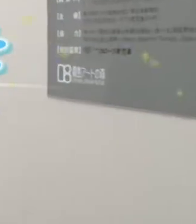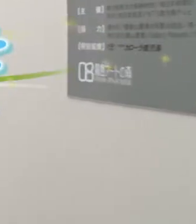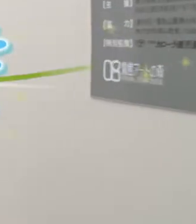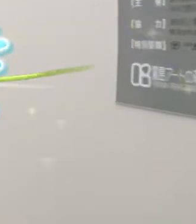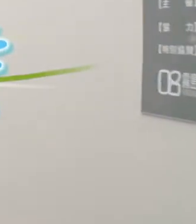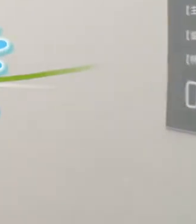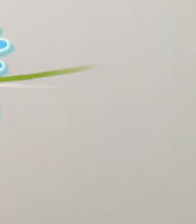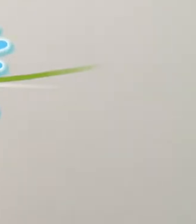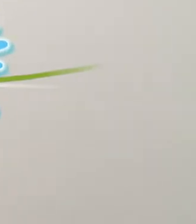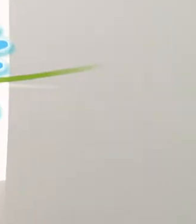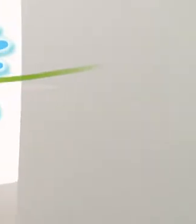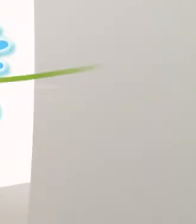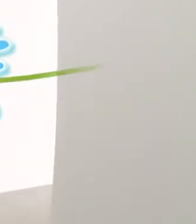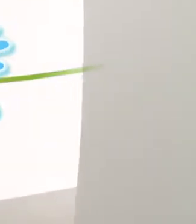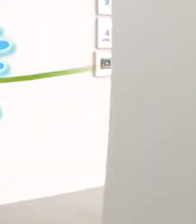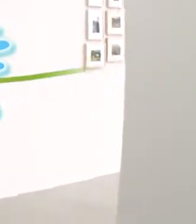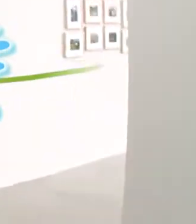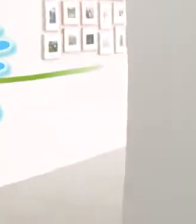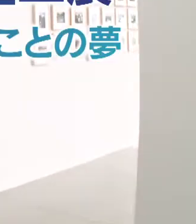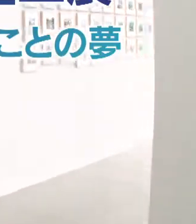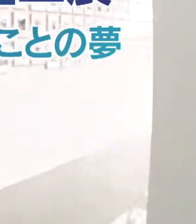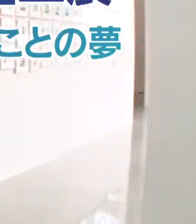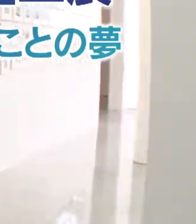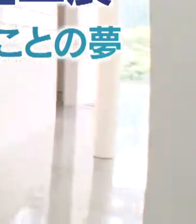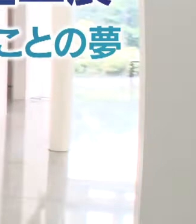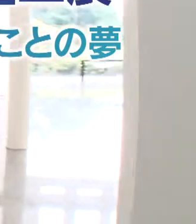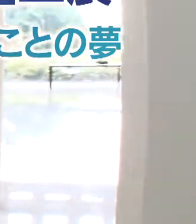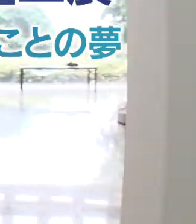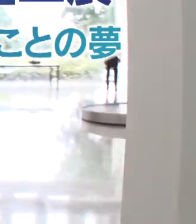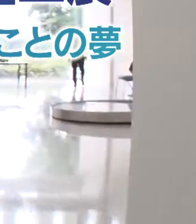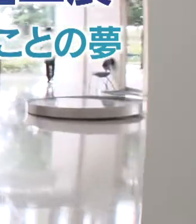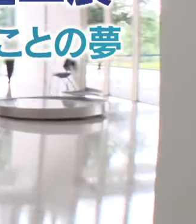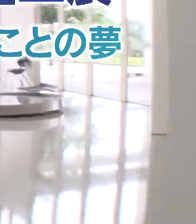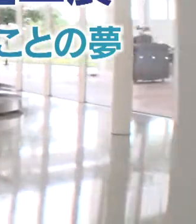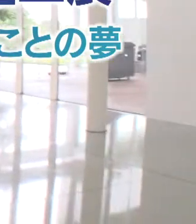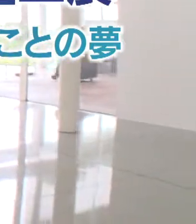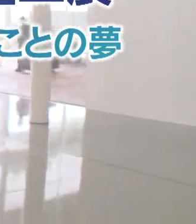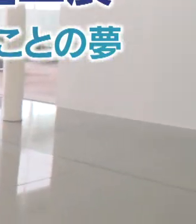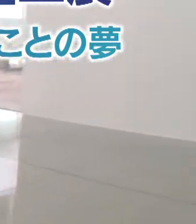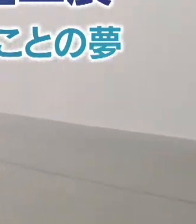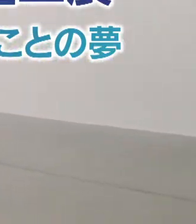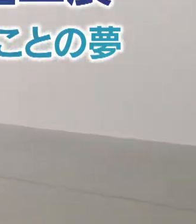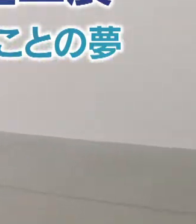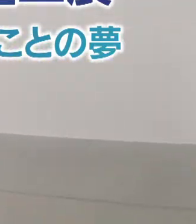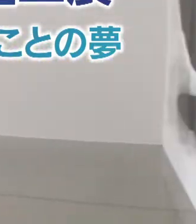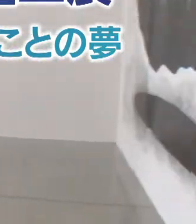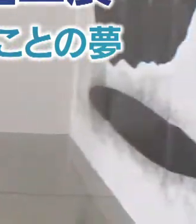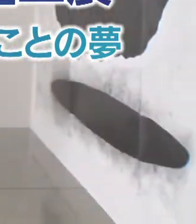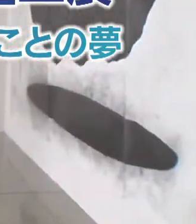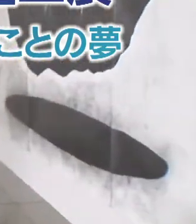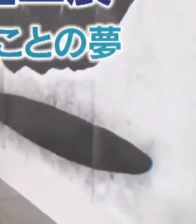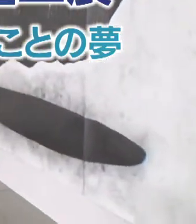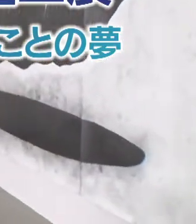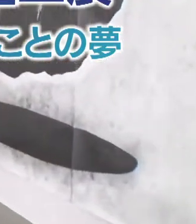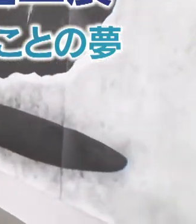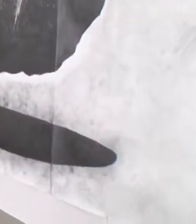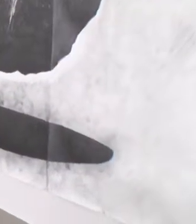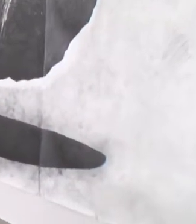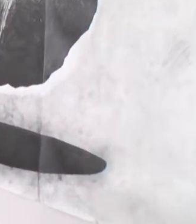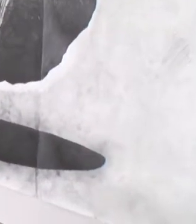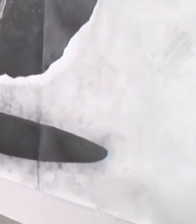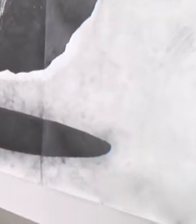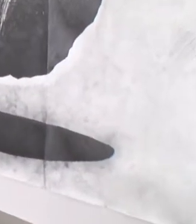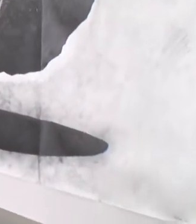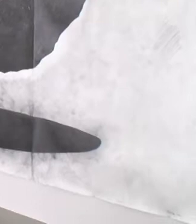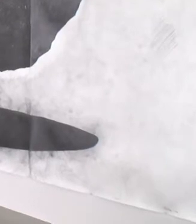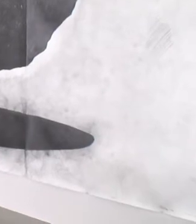センスな旅への招待。ふるさと鹿児島、霧島アートの森で開催中の植松